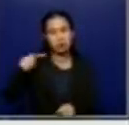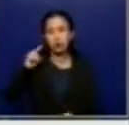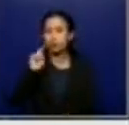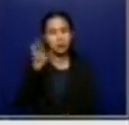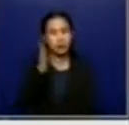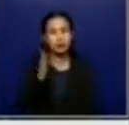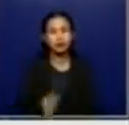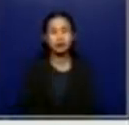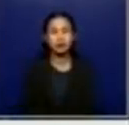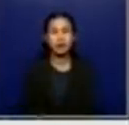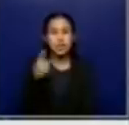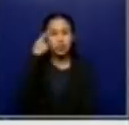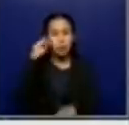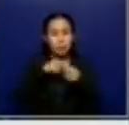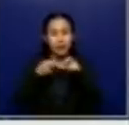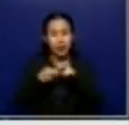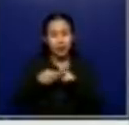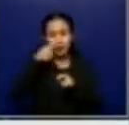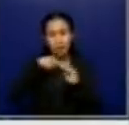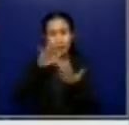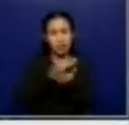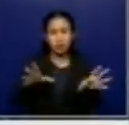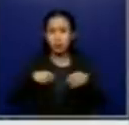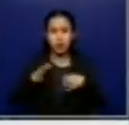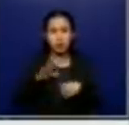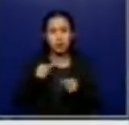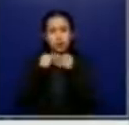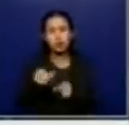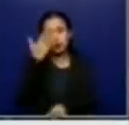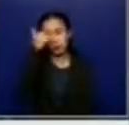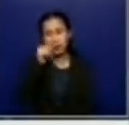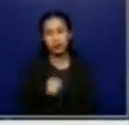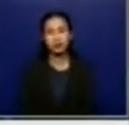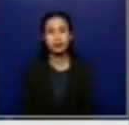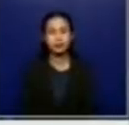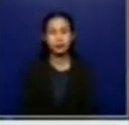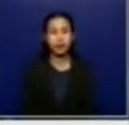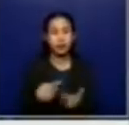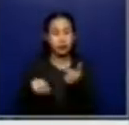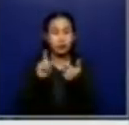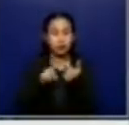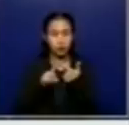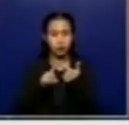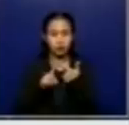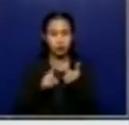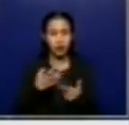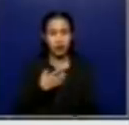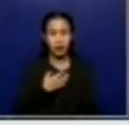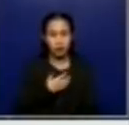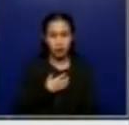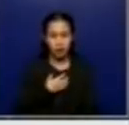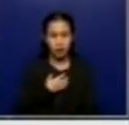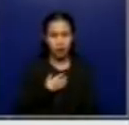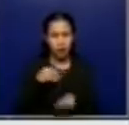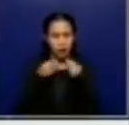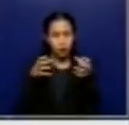แค่ปัญหาประเทศชาติคุณยังไม่รับแล้วคุณจะไปอยู่ทำไมเรื่องที่2ครับนั่นครับผมอยากให้กรรมการ